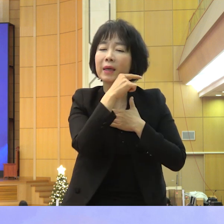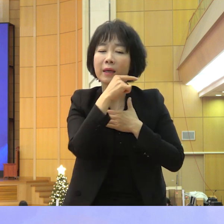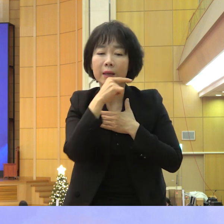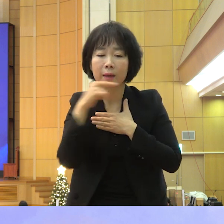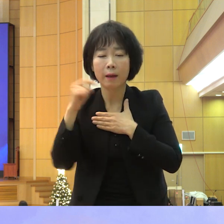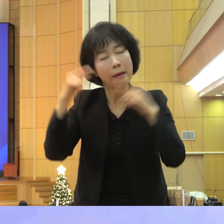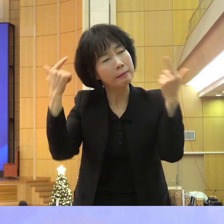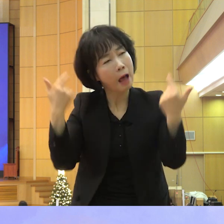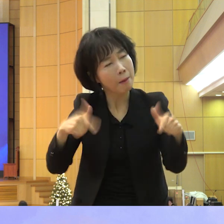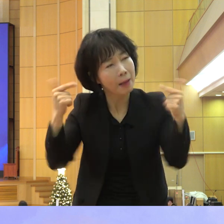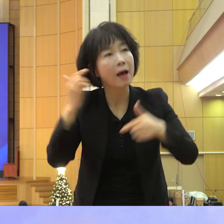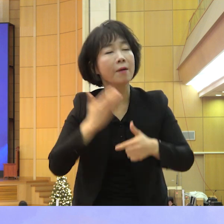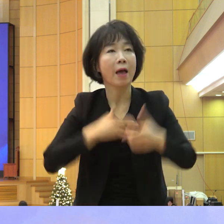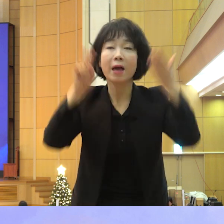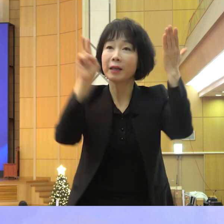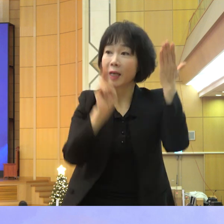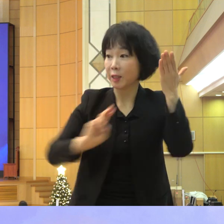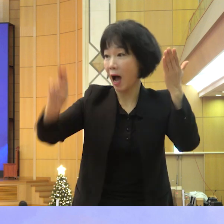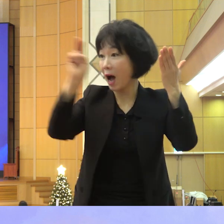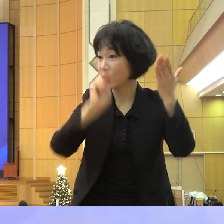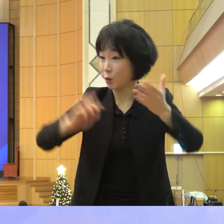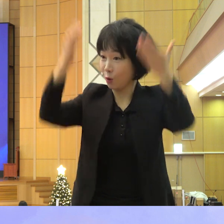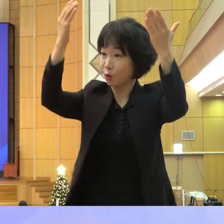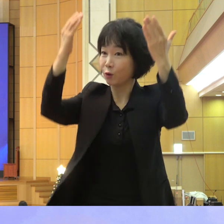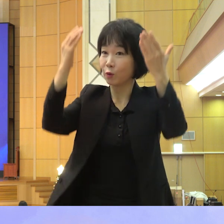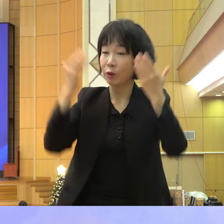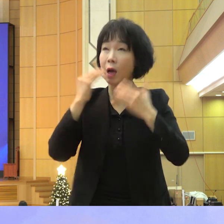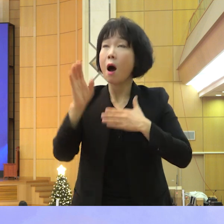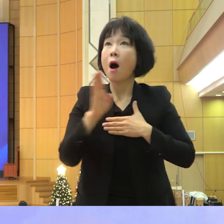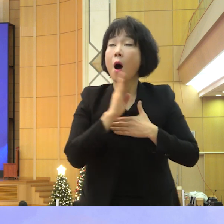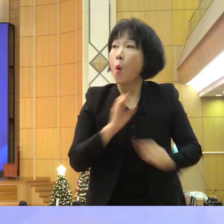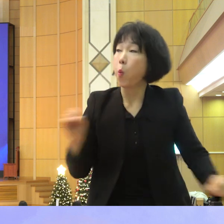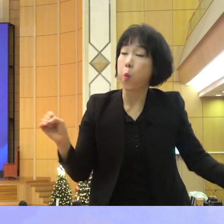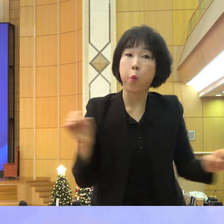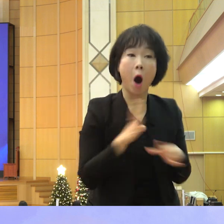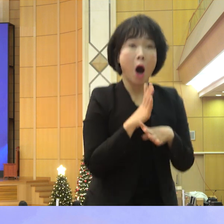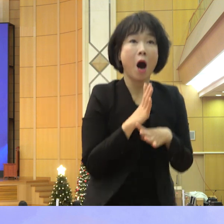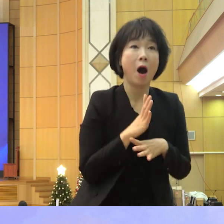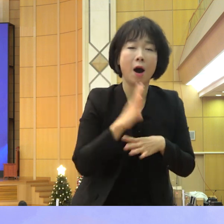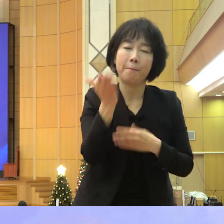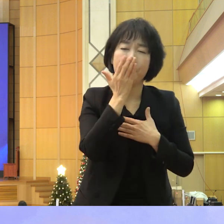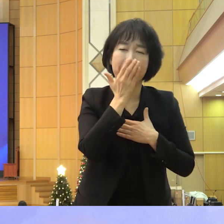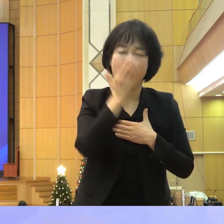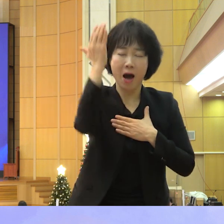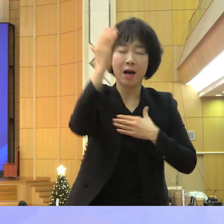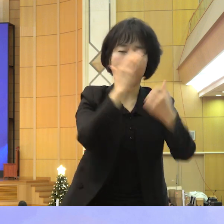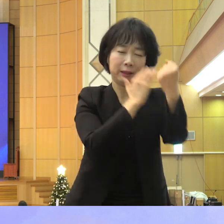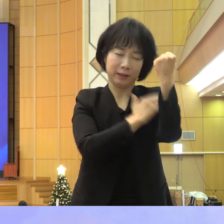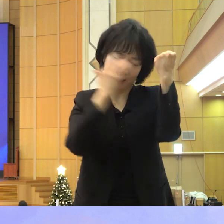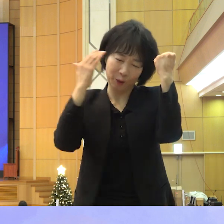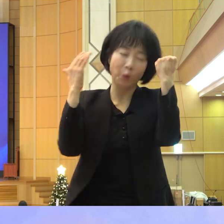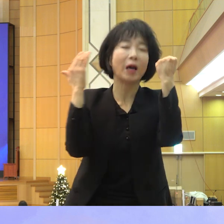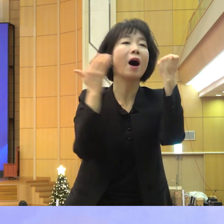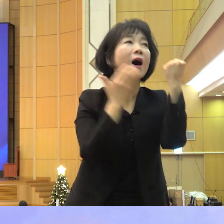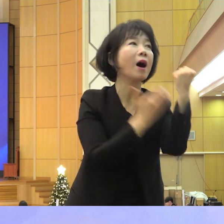보혈 날마다 나에게 찬송 주니 참 놀라운